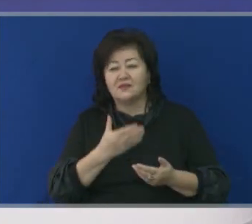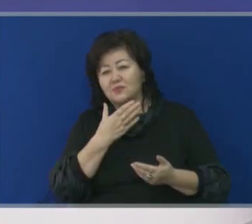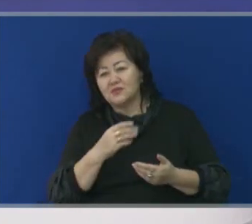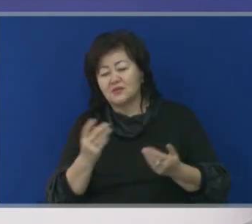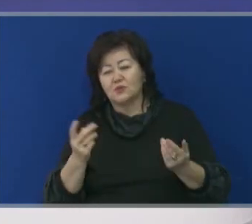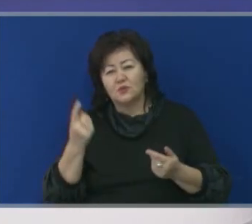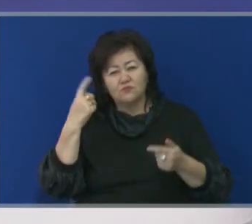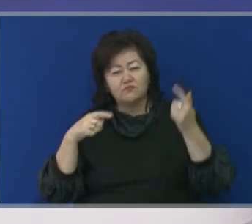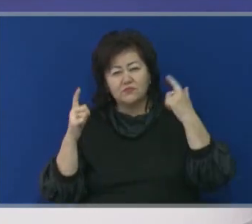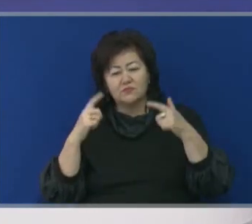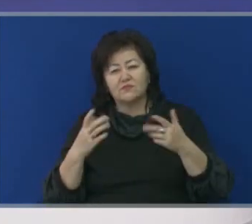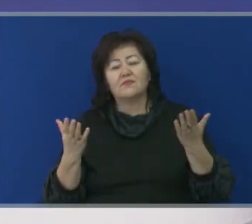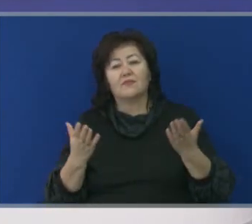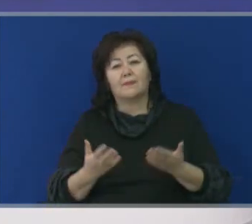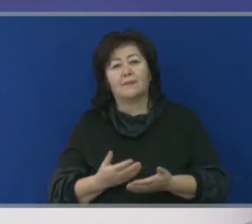и идейного содержания.